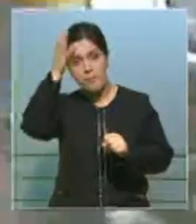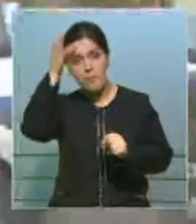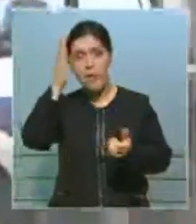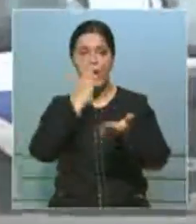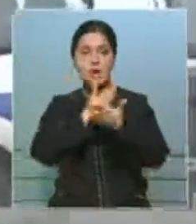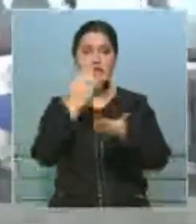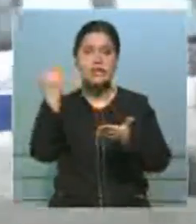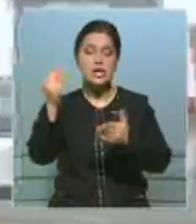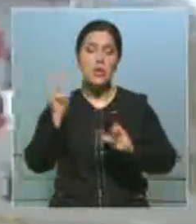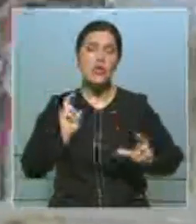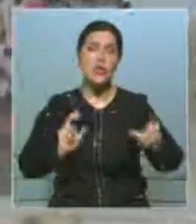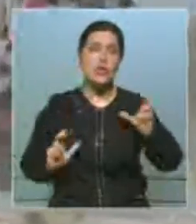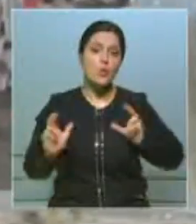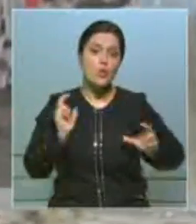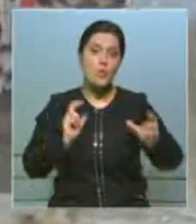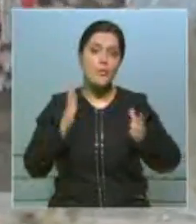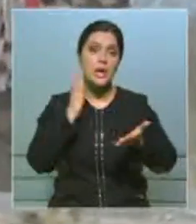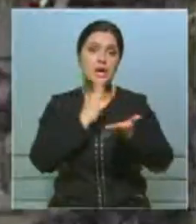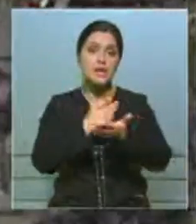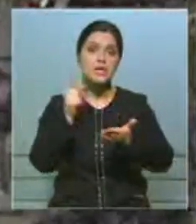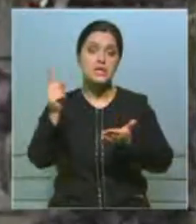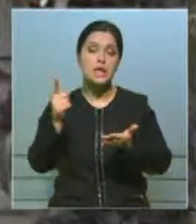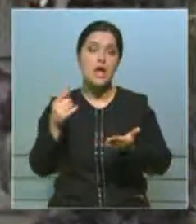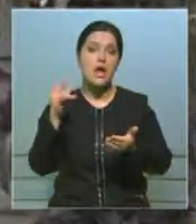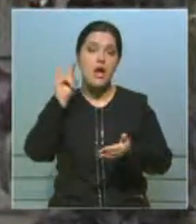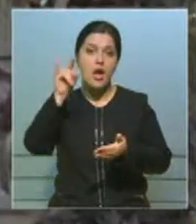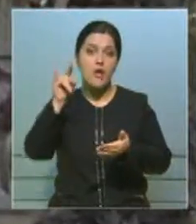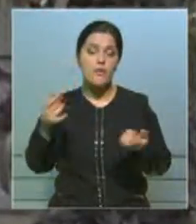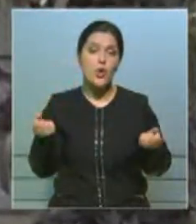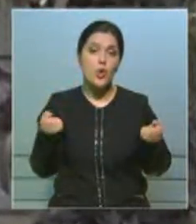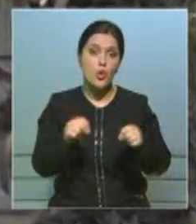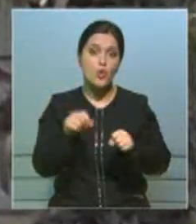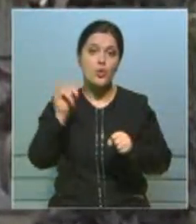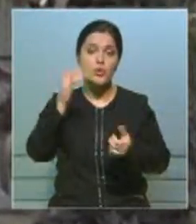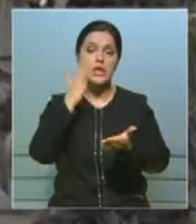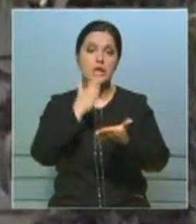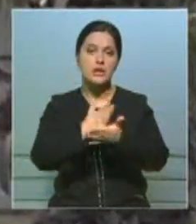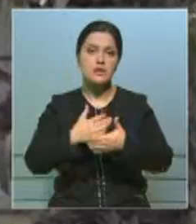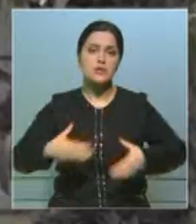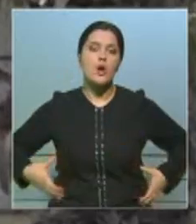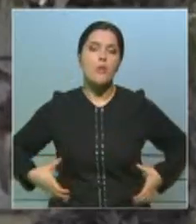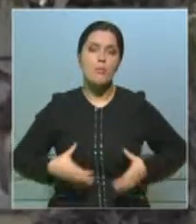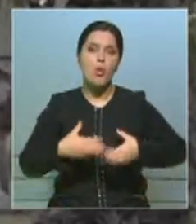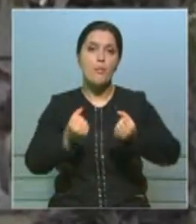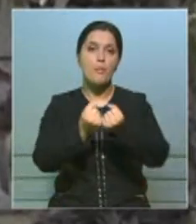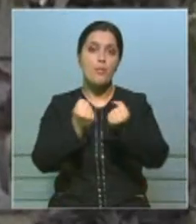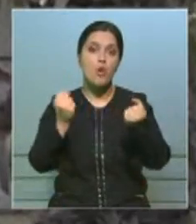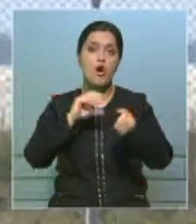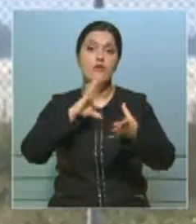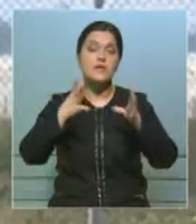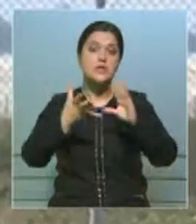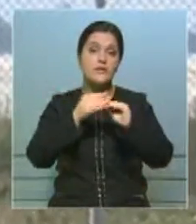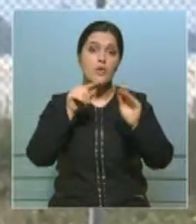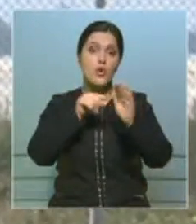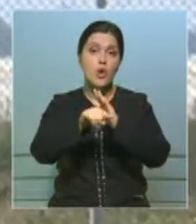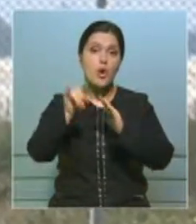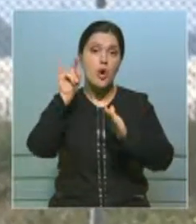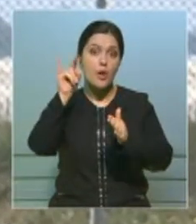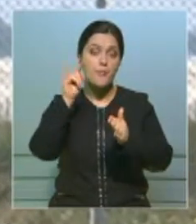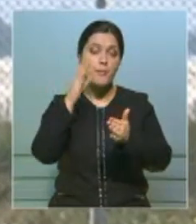Сейф ад-Дин Мустафа. По некоторым данным, авиаугонщик имеет при себе пояс смертника. Всего на борту лайнера, по